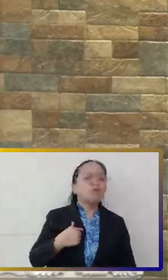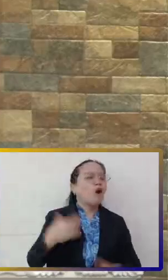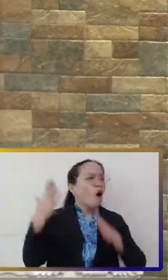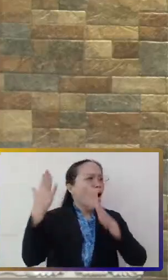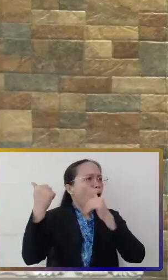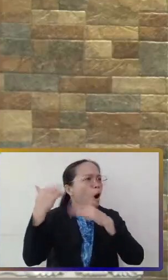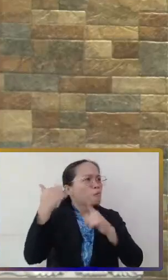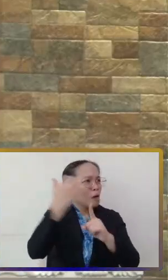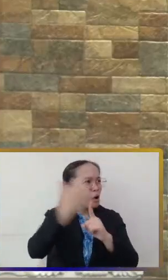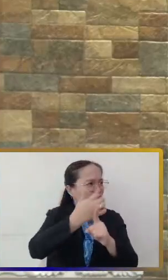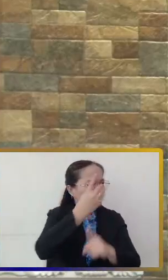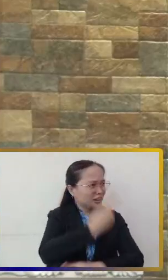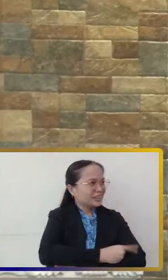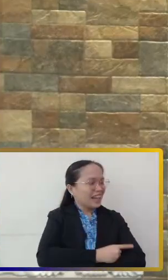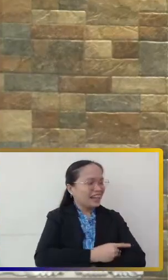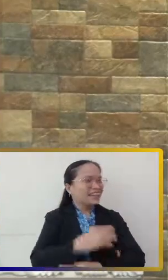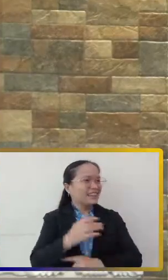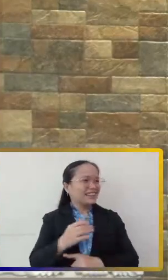Kahit hindi sana all.